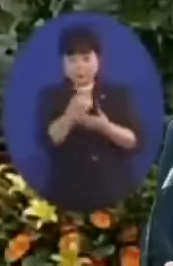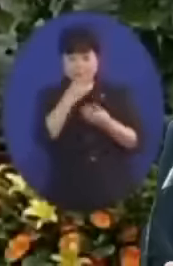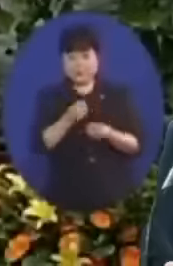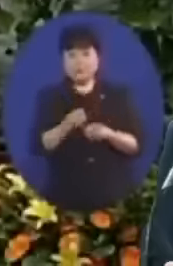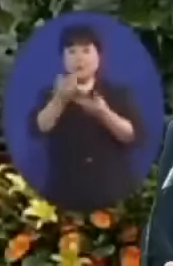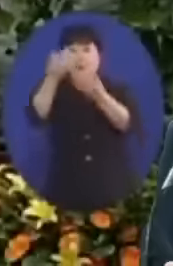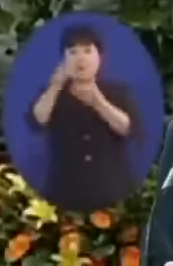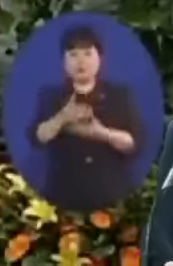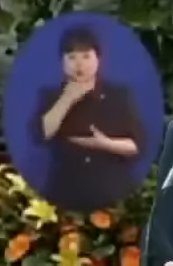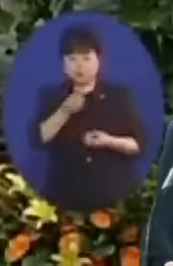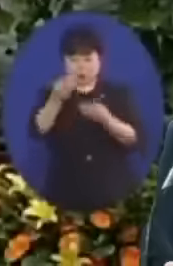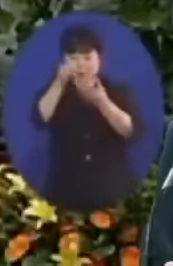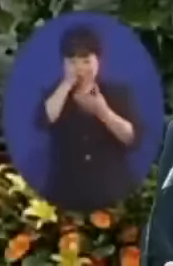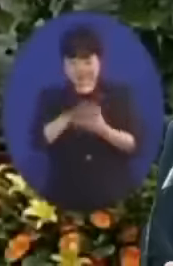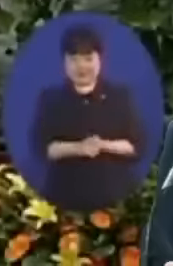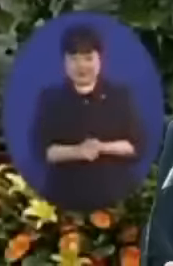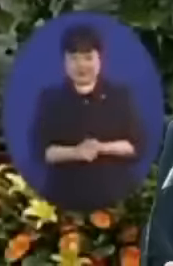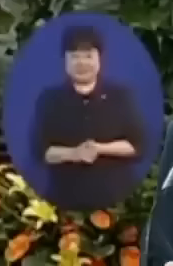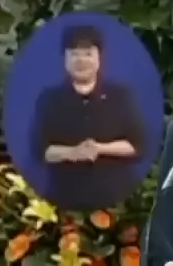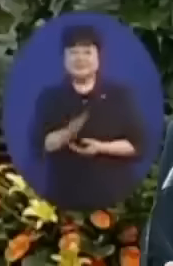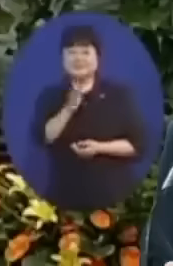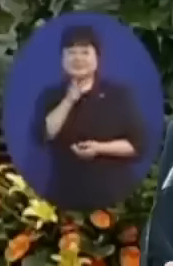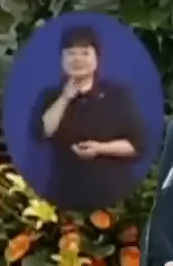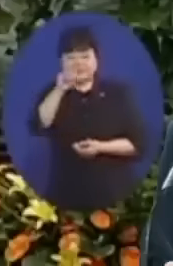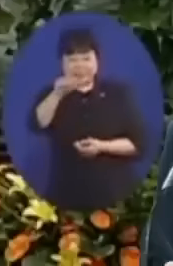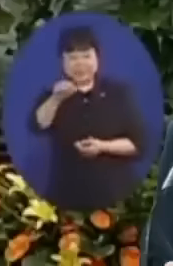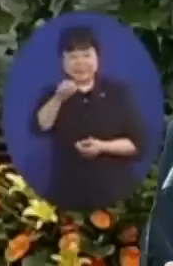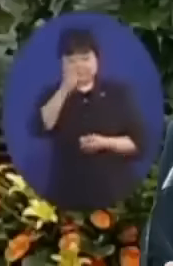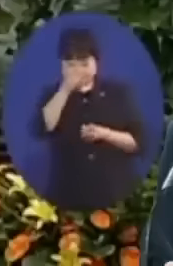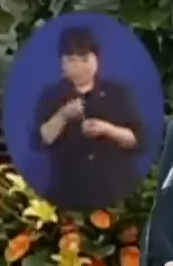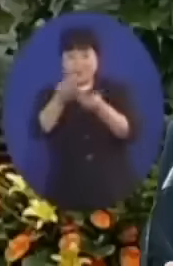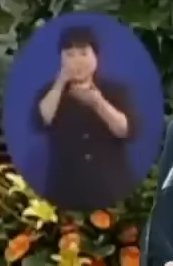축복의 복음을 가지고 있는 것입니다. 재림의 축복을 가지고 있습니다.